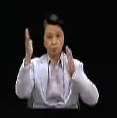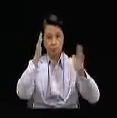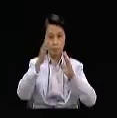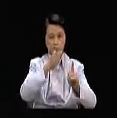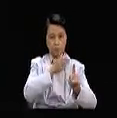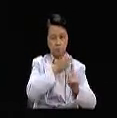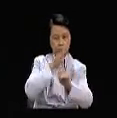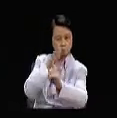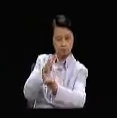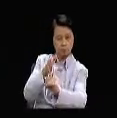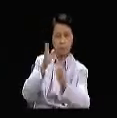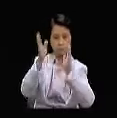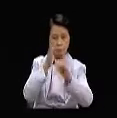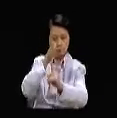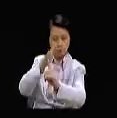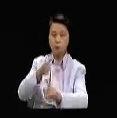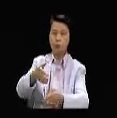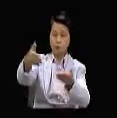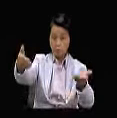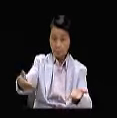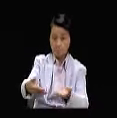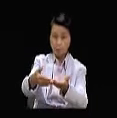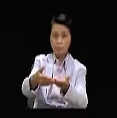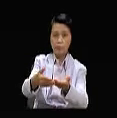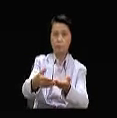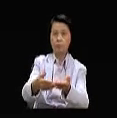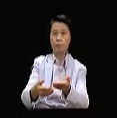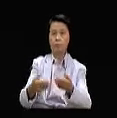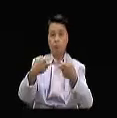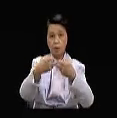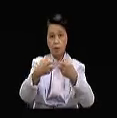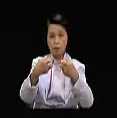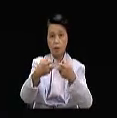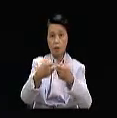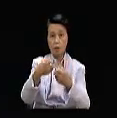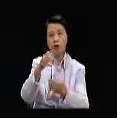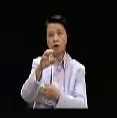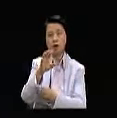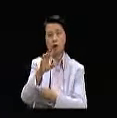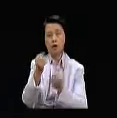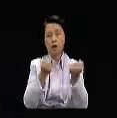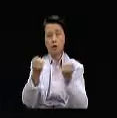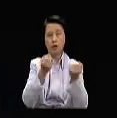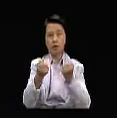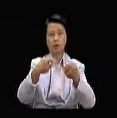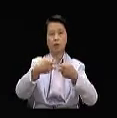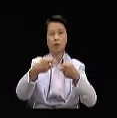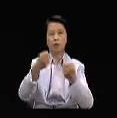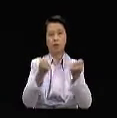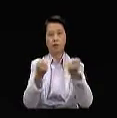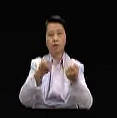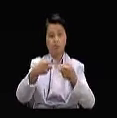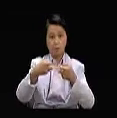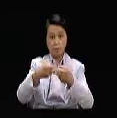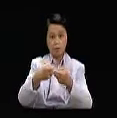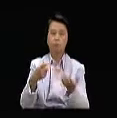ke arah memperkenalkan Ibi electric bicycle kendaraan nah elektrik dan sebagainya